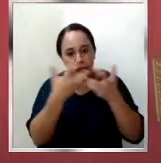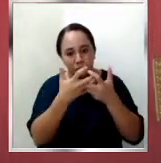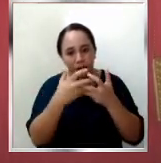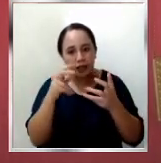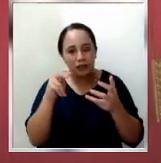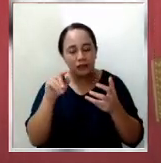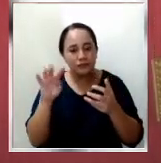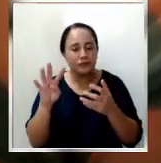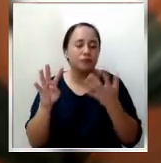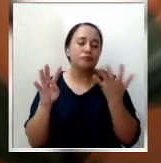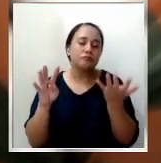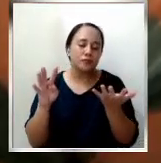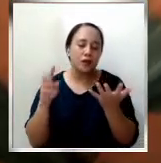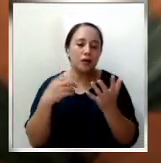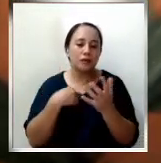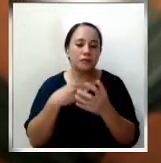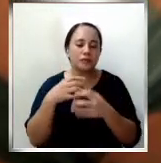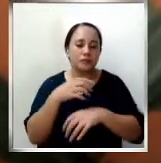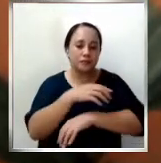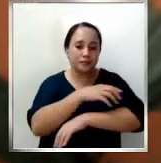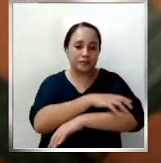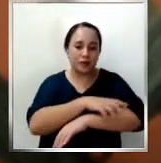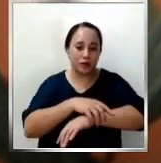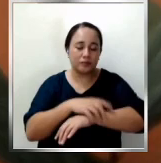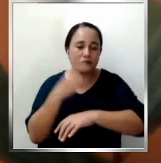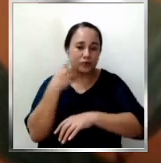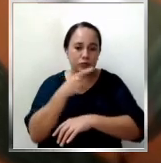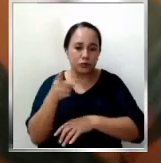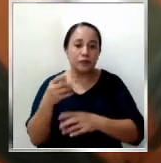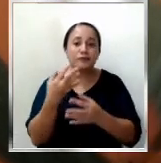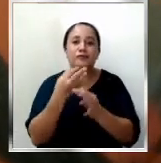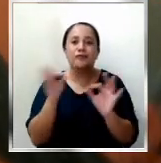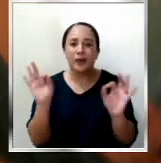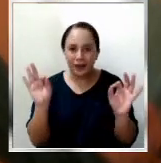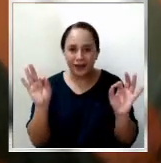Foundation Mechanical Arm para sa inyo. Libre po ito mga kapuso